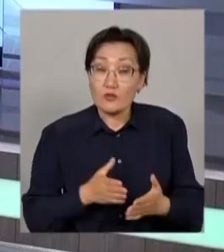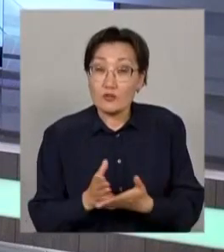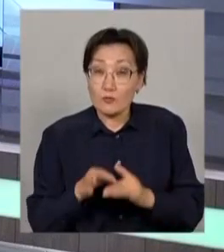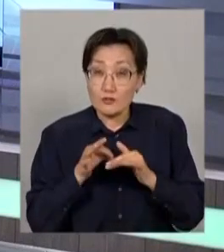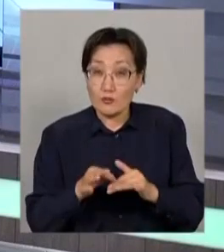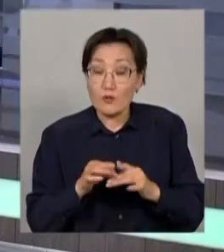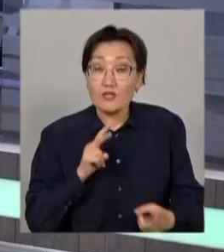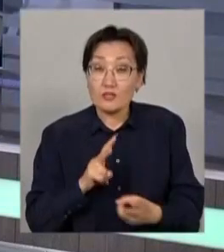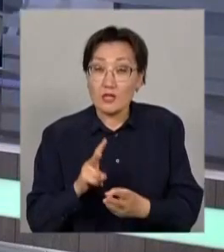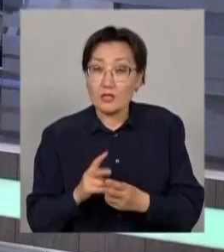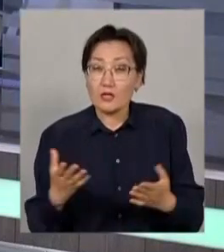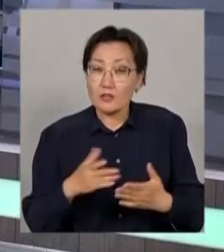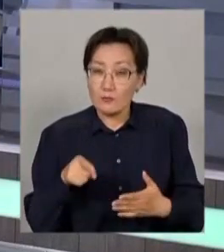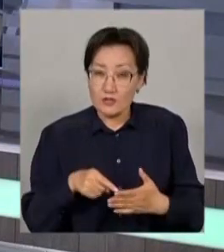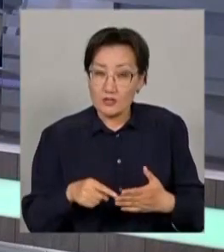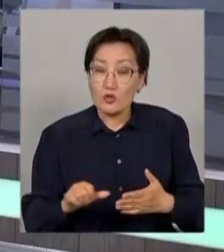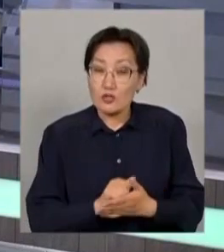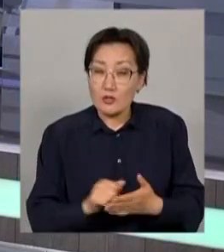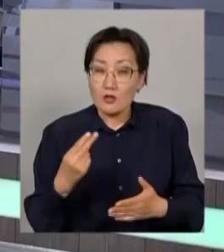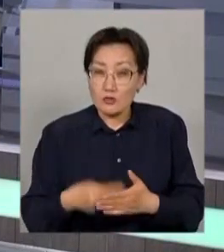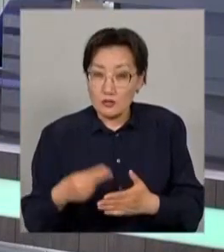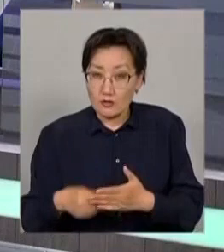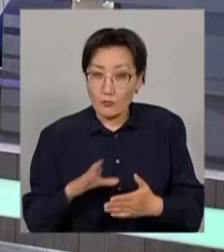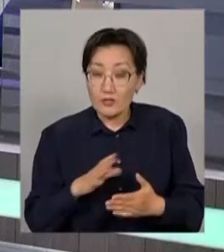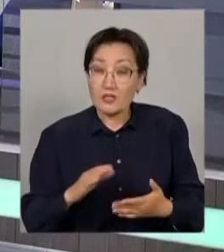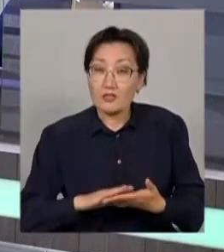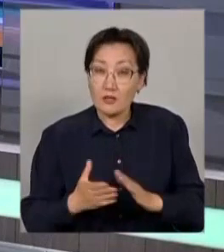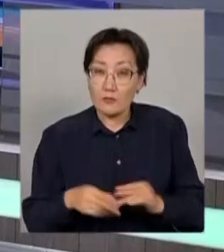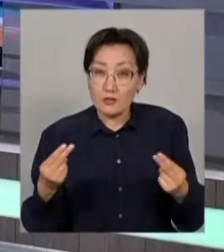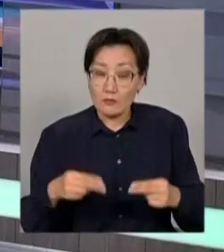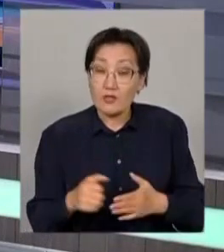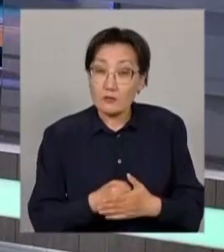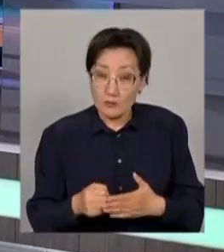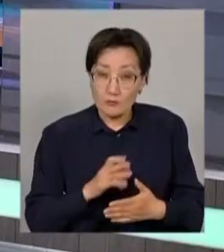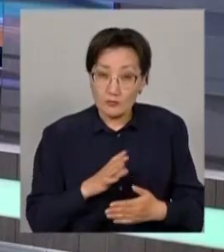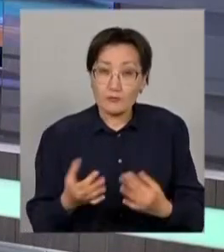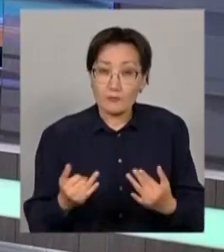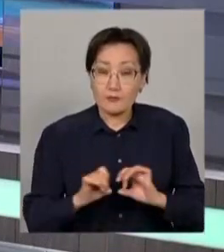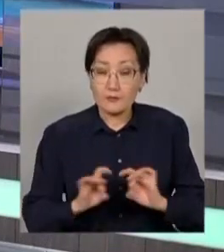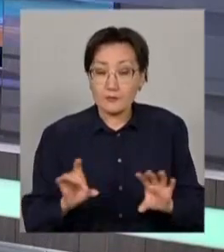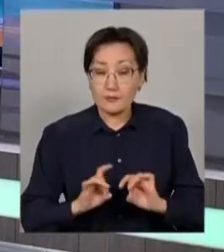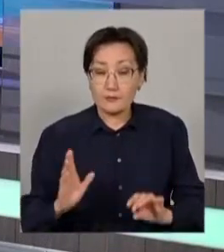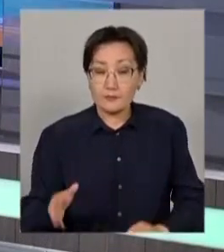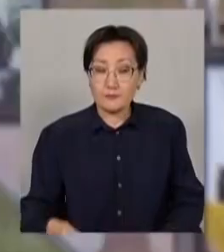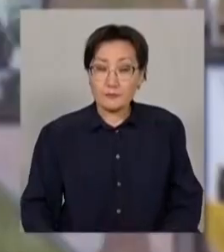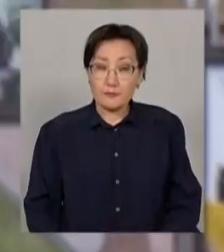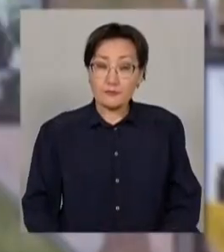өткен басқосуда тағы қандай құжаттарға қол қойылды? Нендей келісімдер жасалды? Өмір Серікбекұлы айтады.